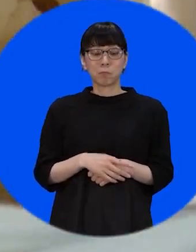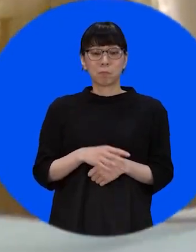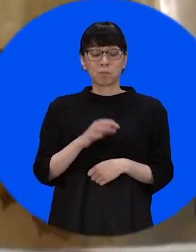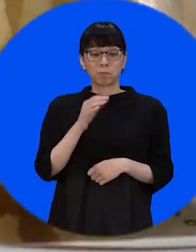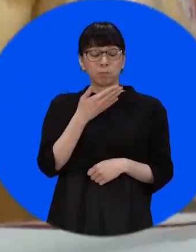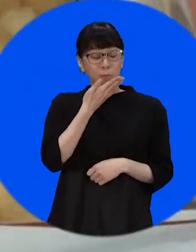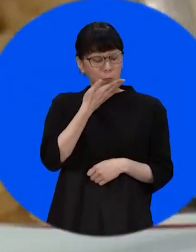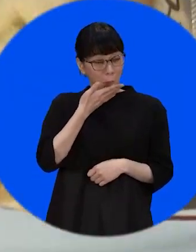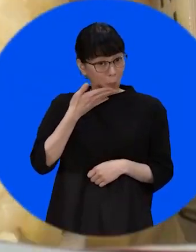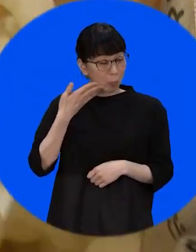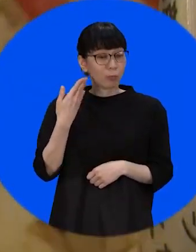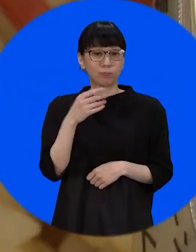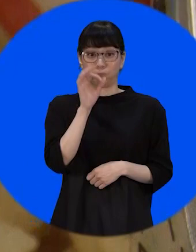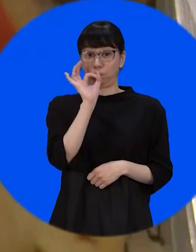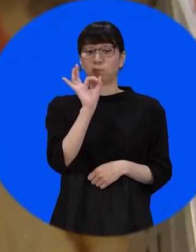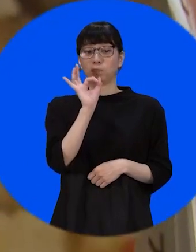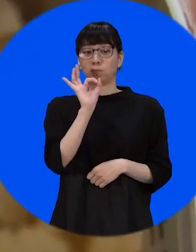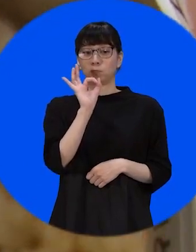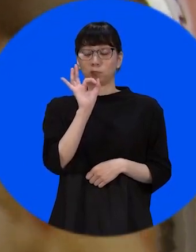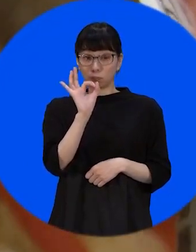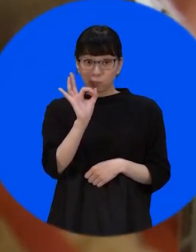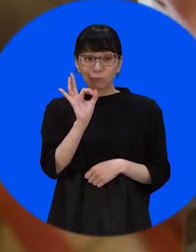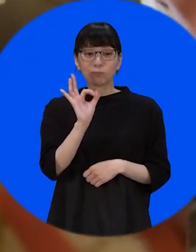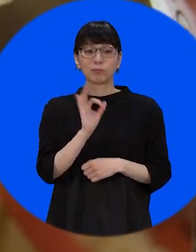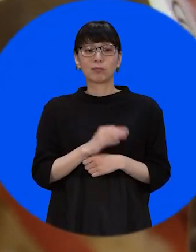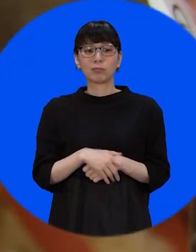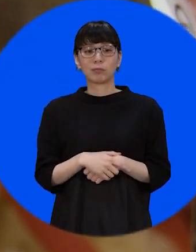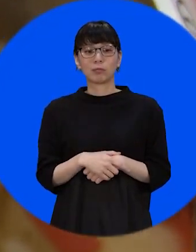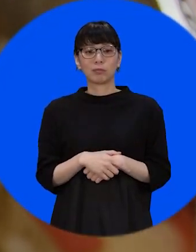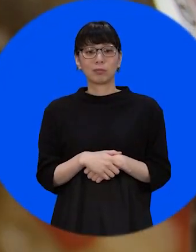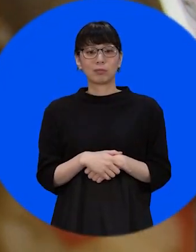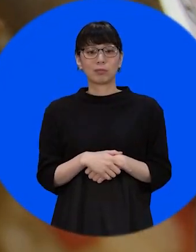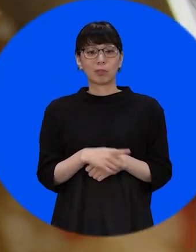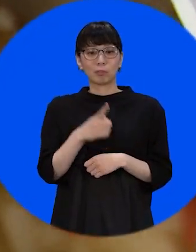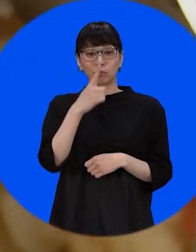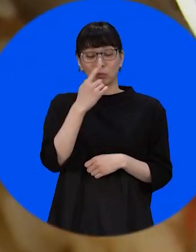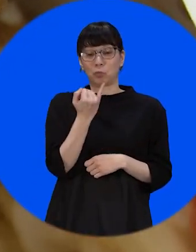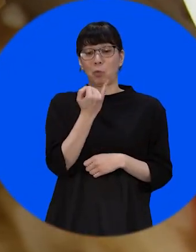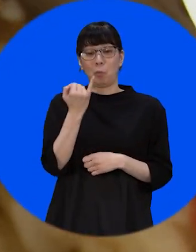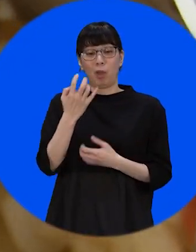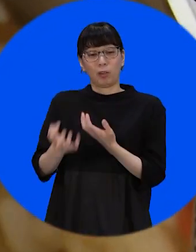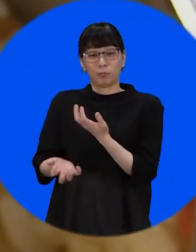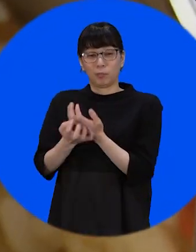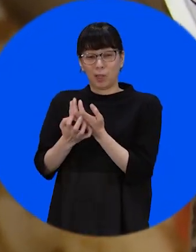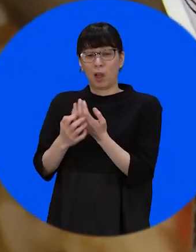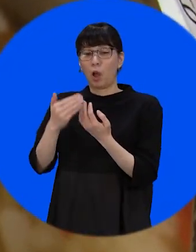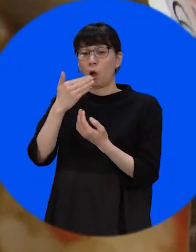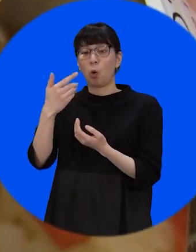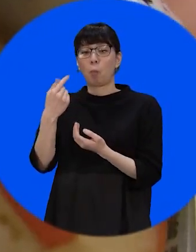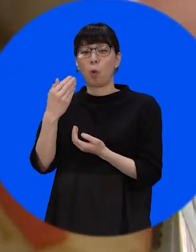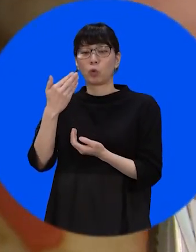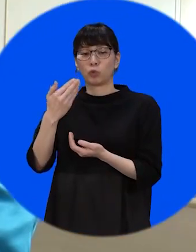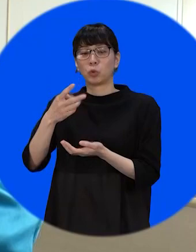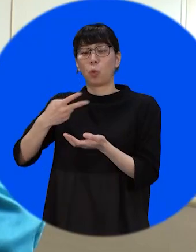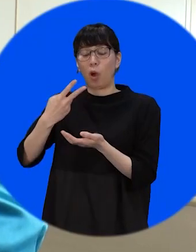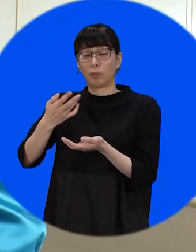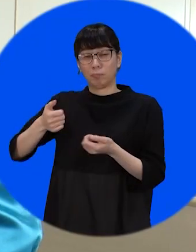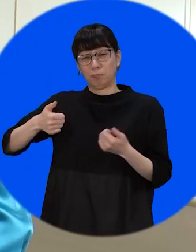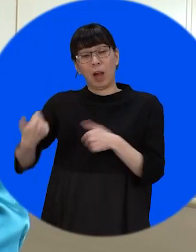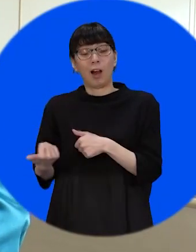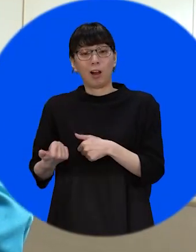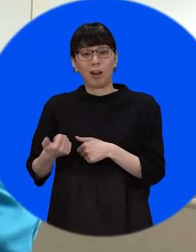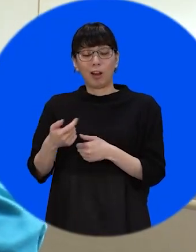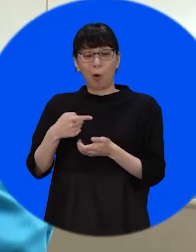普通に美味しい。 本当に 普通に美味しい、 はいはい、 うちの嫁の炊く五目ご飯より美味しいです。 あやっ